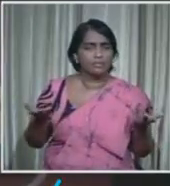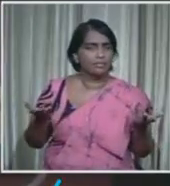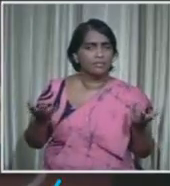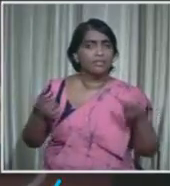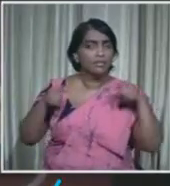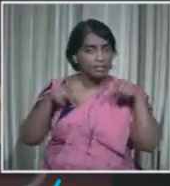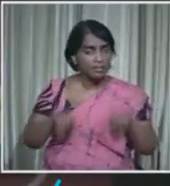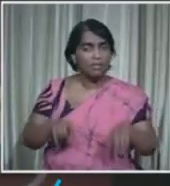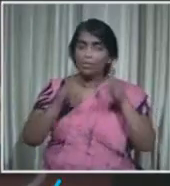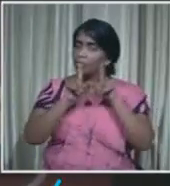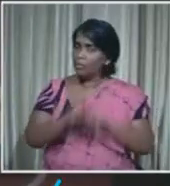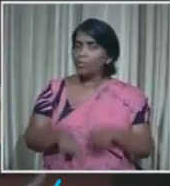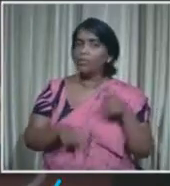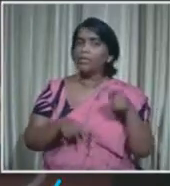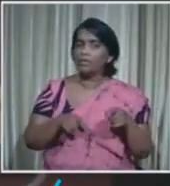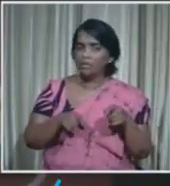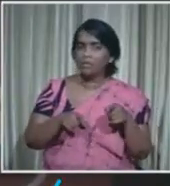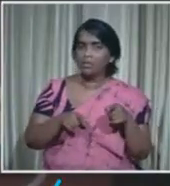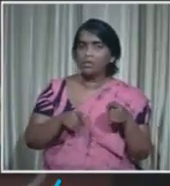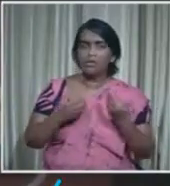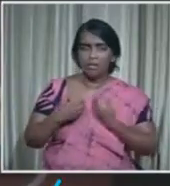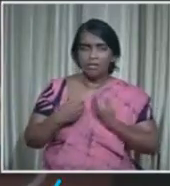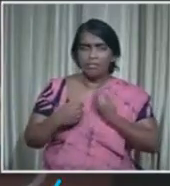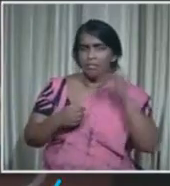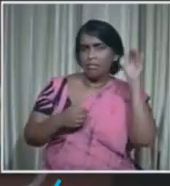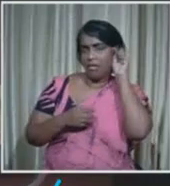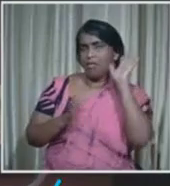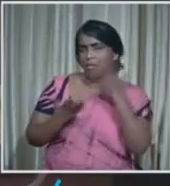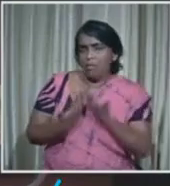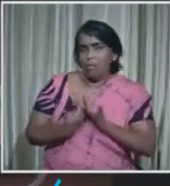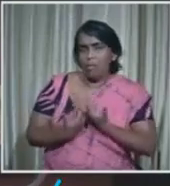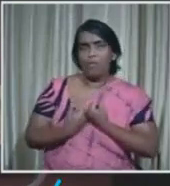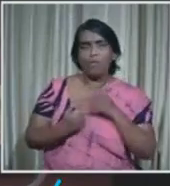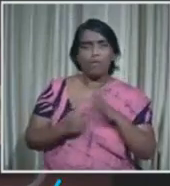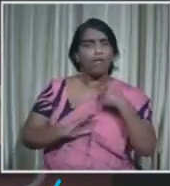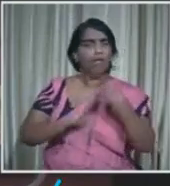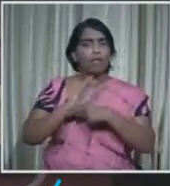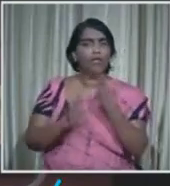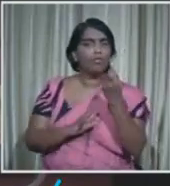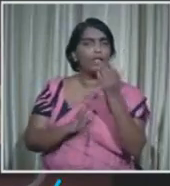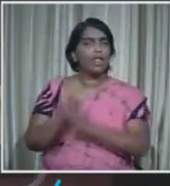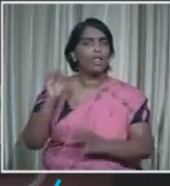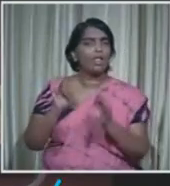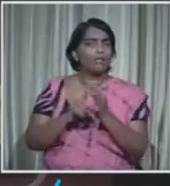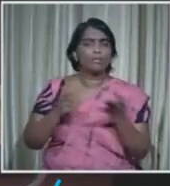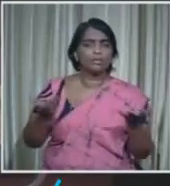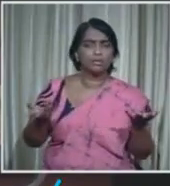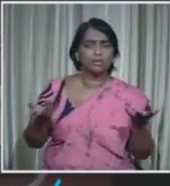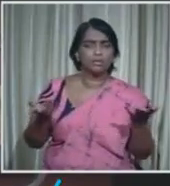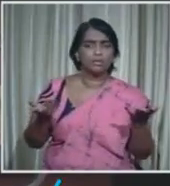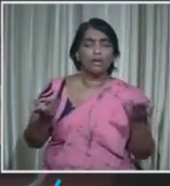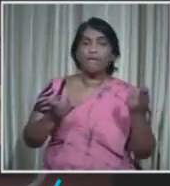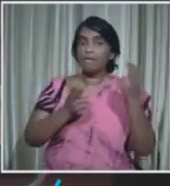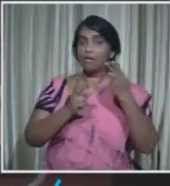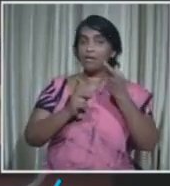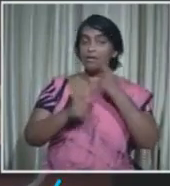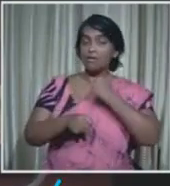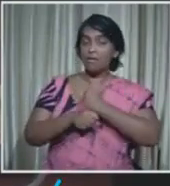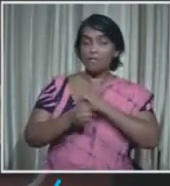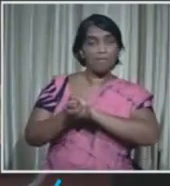මේ තත්ත්වය තුළ අපිට දැනගන්න කැමති කවුද රටේ මුදල් නැමති කවුද භාණ්ඩාගාර